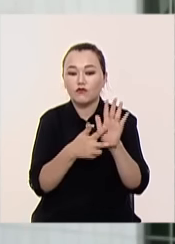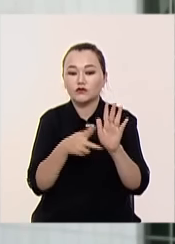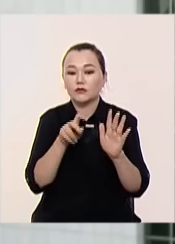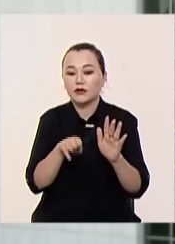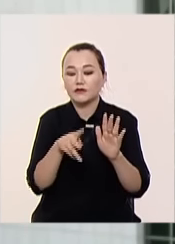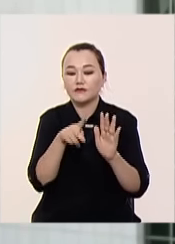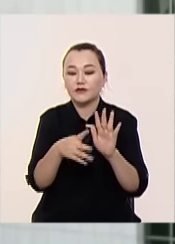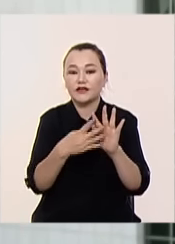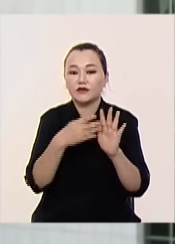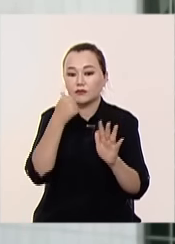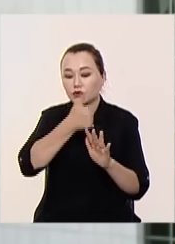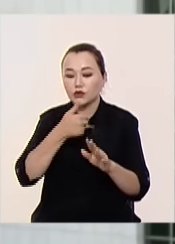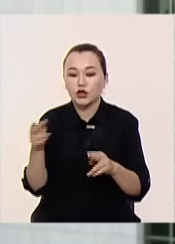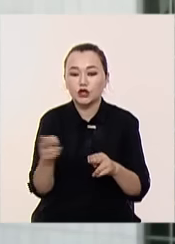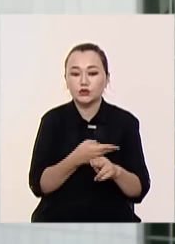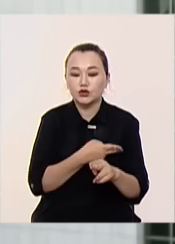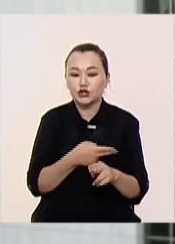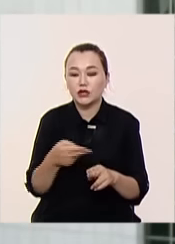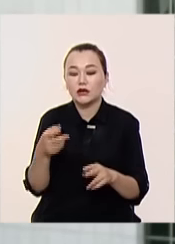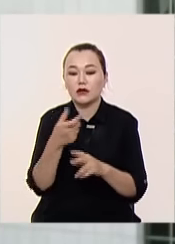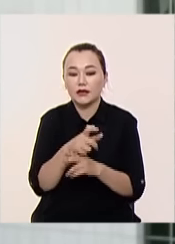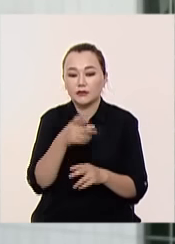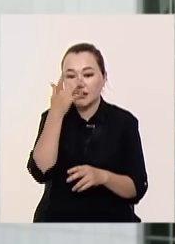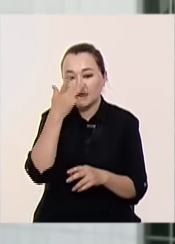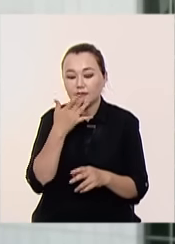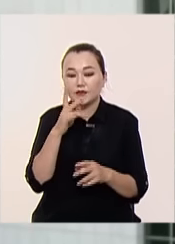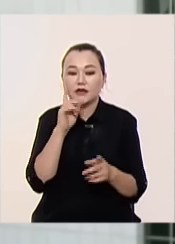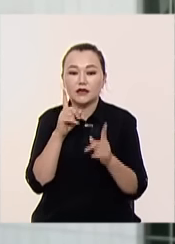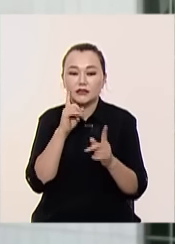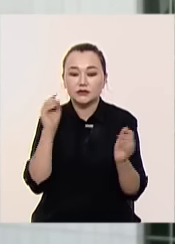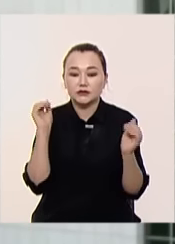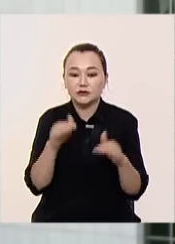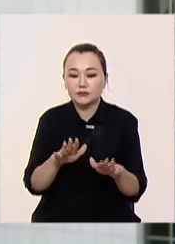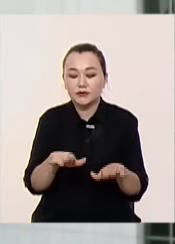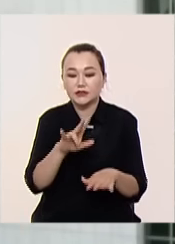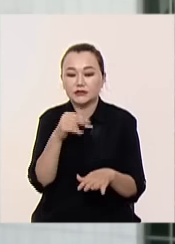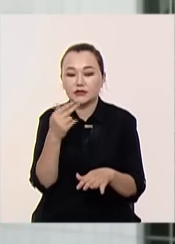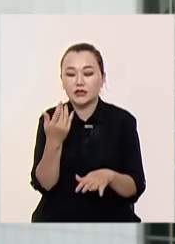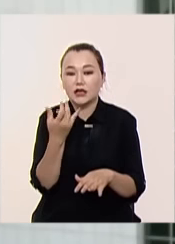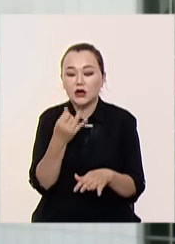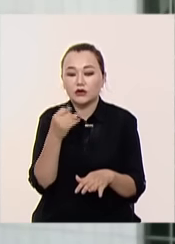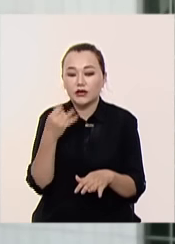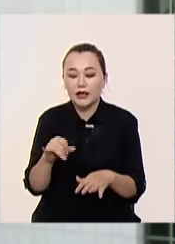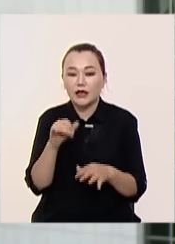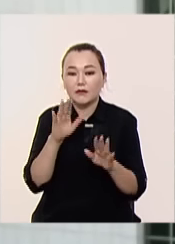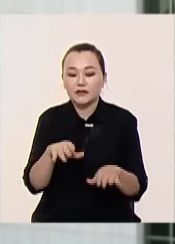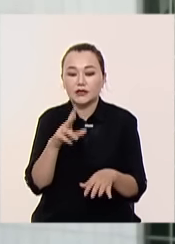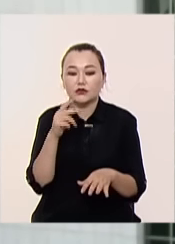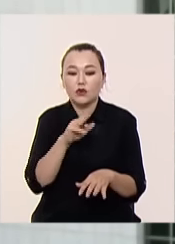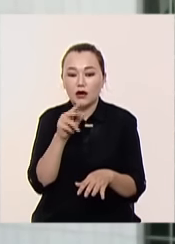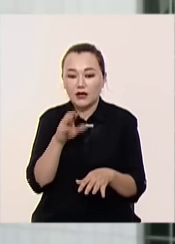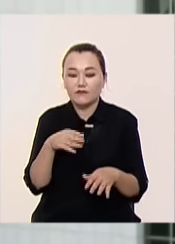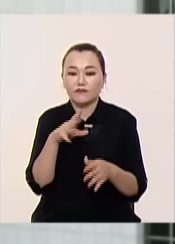в 2009 его исключили. Этим летом на национальном курултае в Алтайской области Касым-Жомарт Токаев предложил вновь